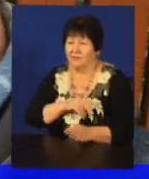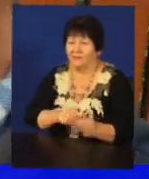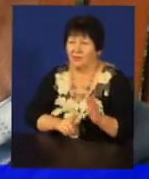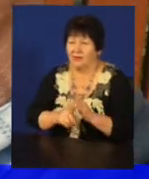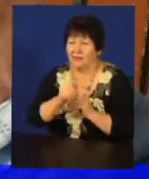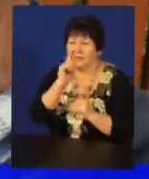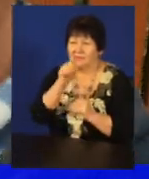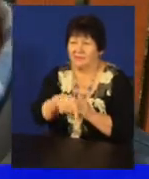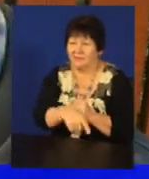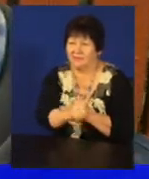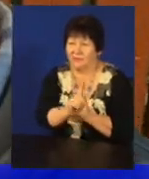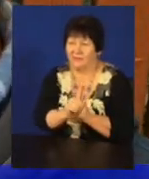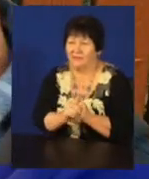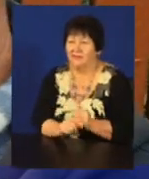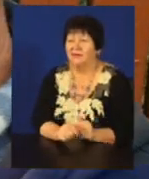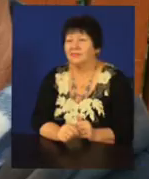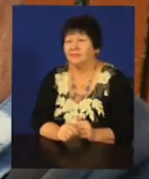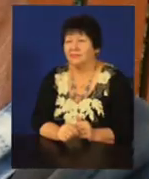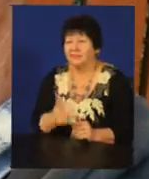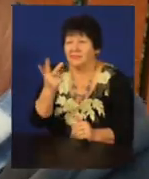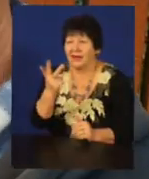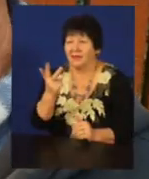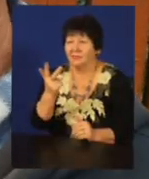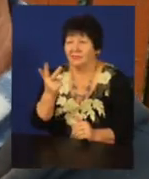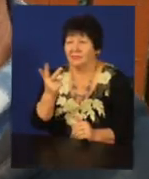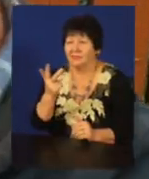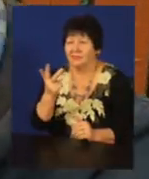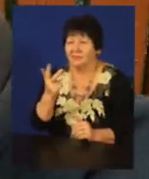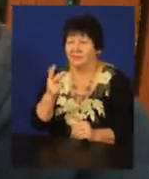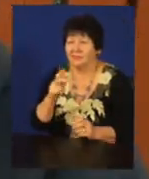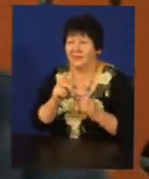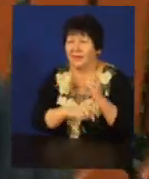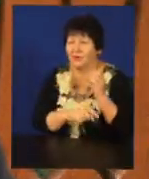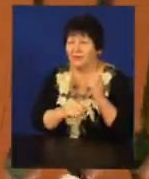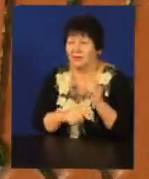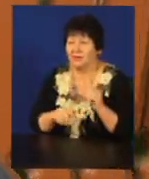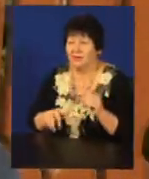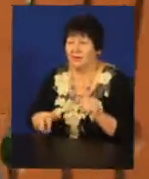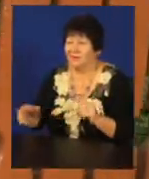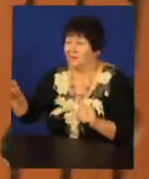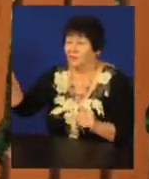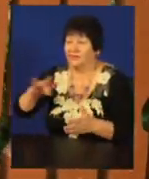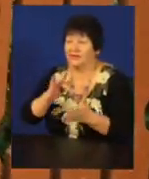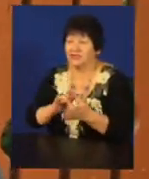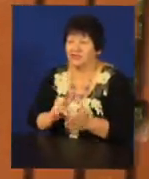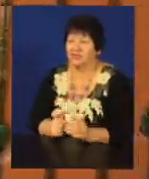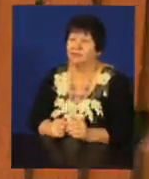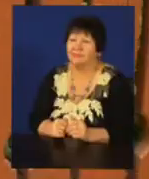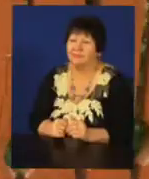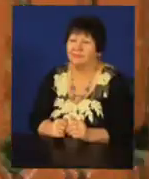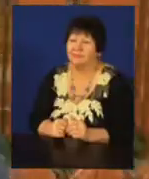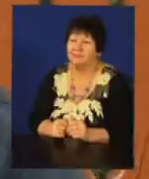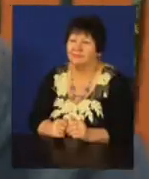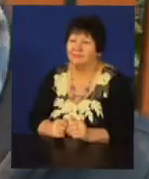jos, până în jos sunt 3 jumate de kilometri, dar văd de-acu ajuns în centru și la